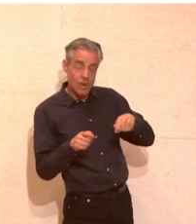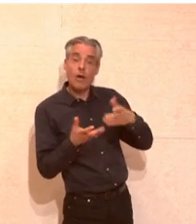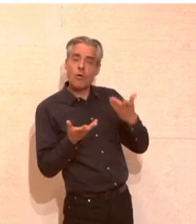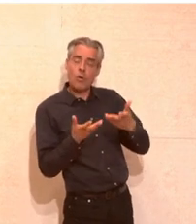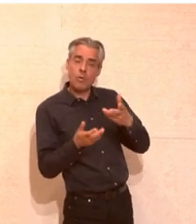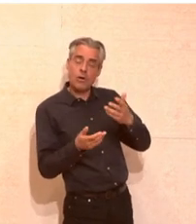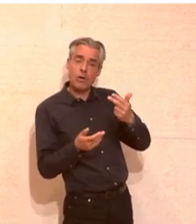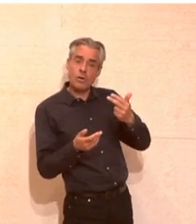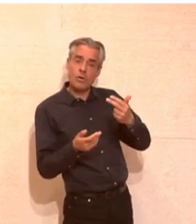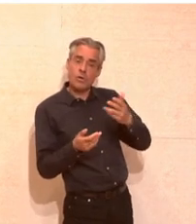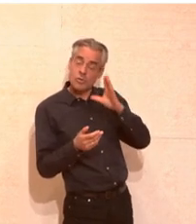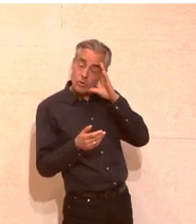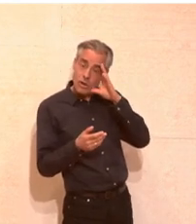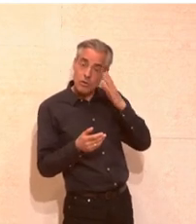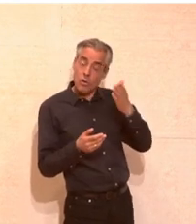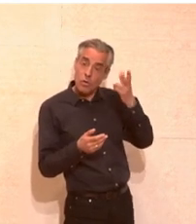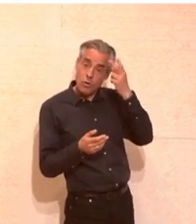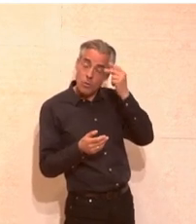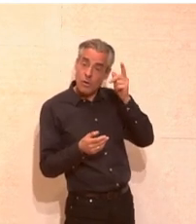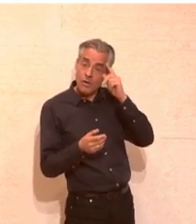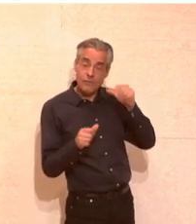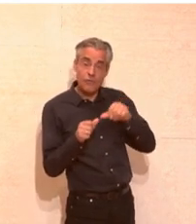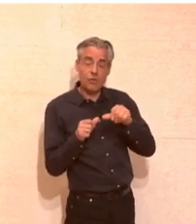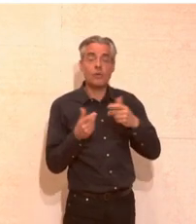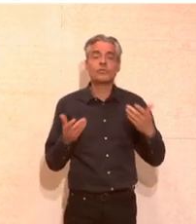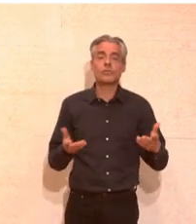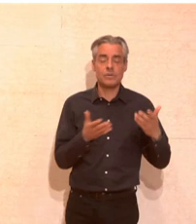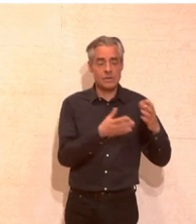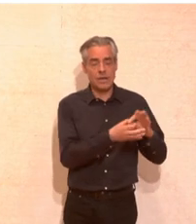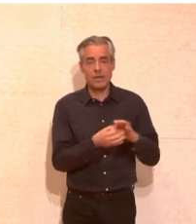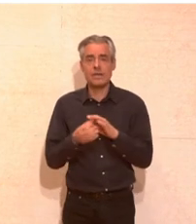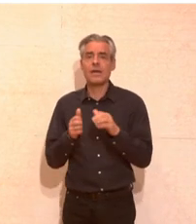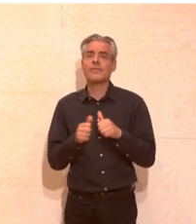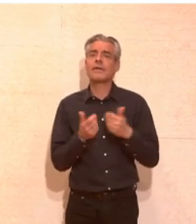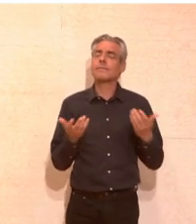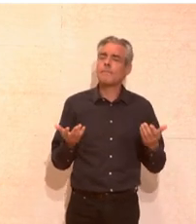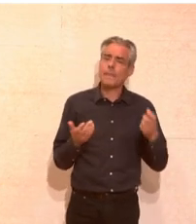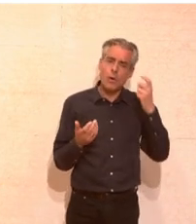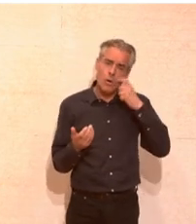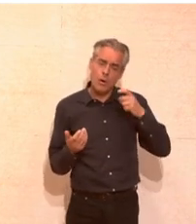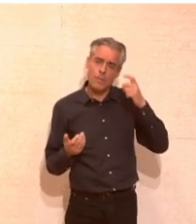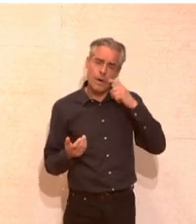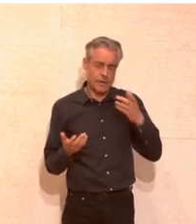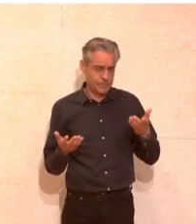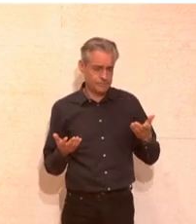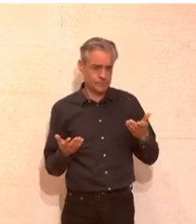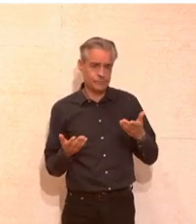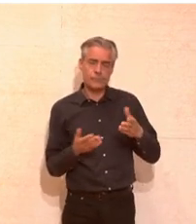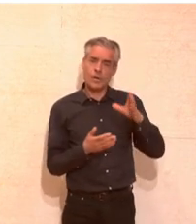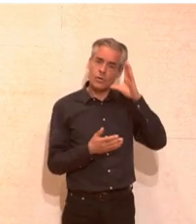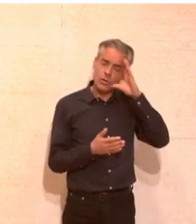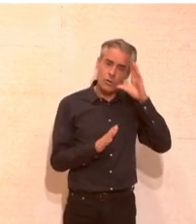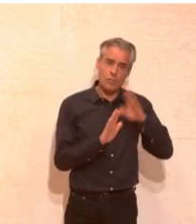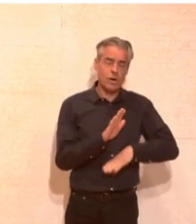lien avec le poids qui était connu depuis longtemps. On ne savait pas trop quoi en faire jusqu'à présent. Mais en fait, on se rend compte que moins les gens